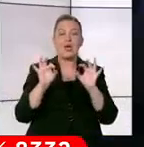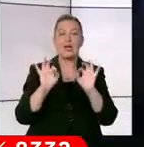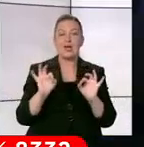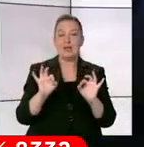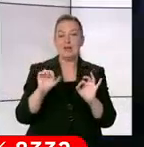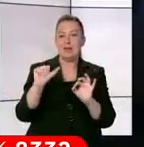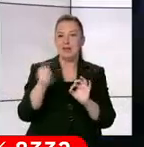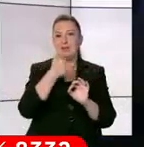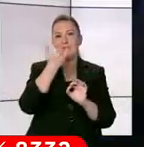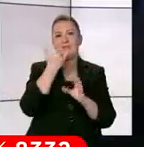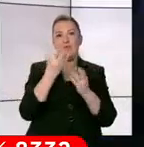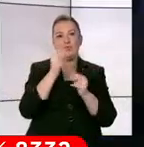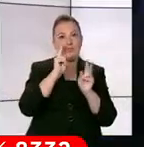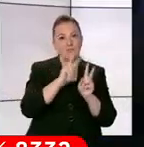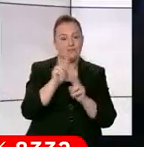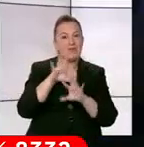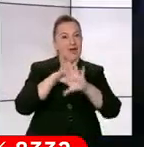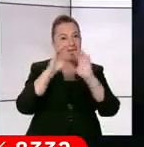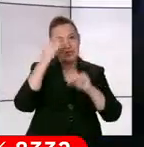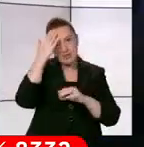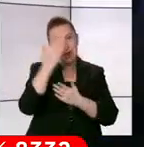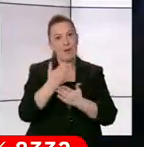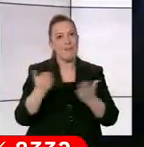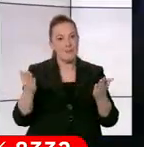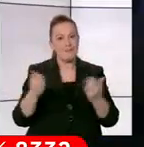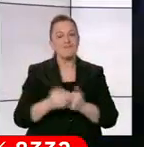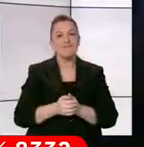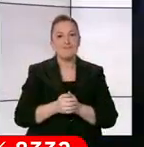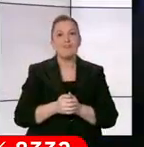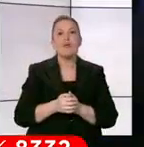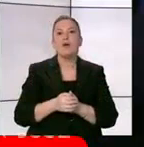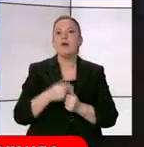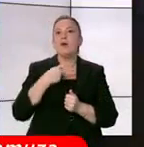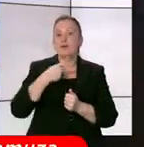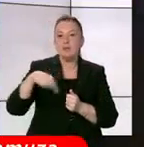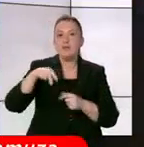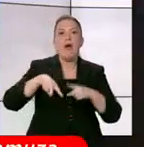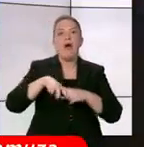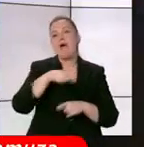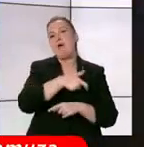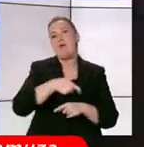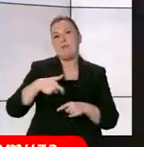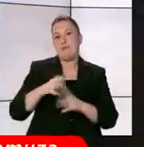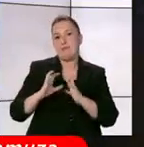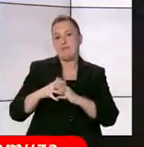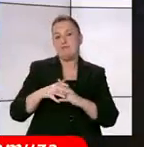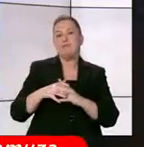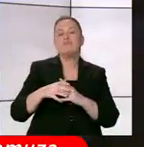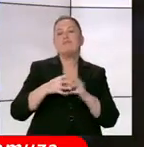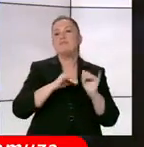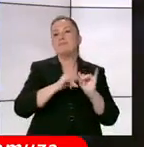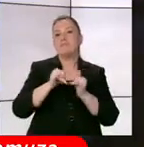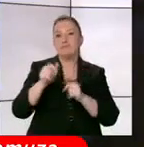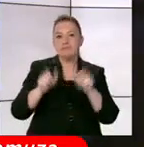gördüm. Herkese selamlarımı iletiyorum. Biz de amirli takım futbolcuları olarak depremin ilk